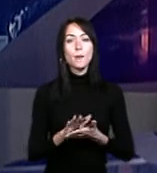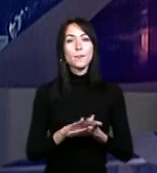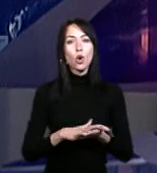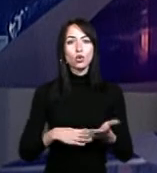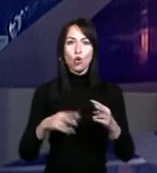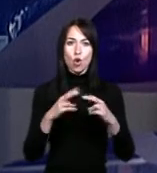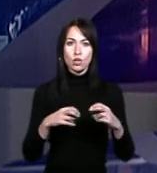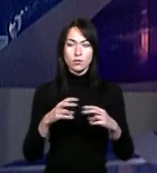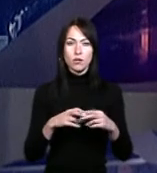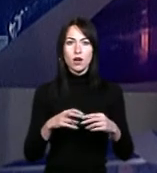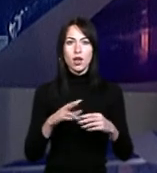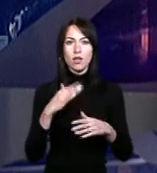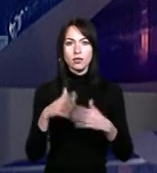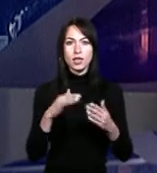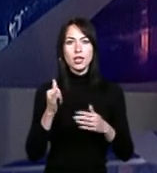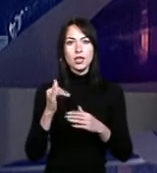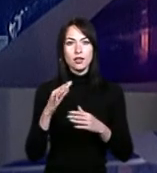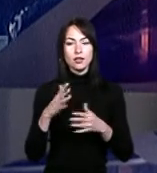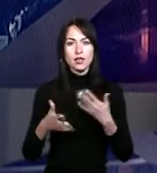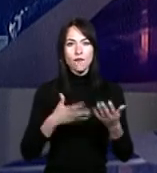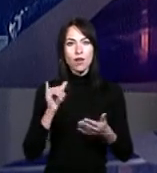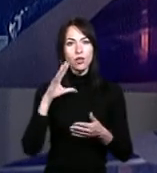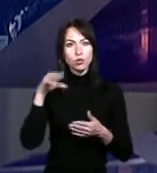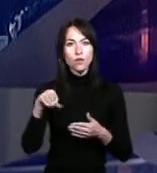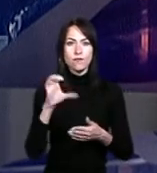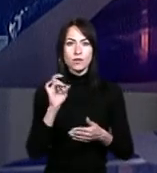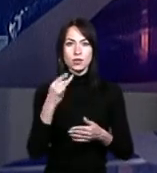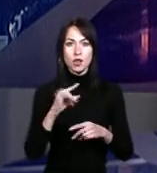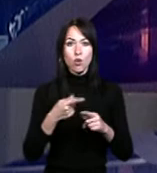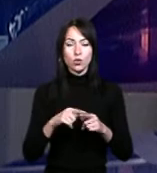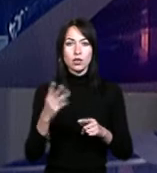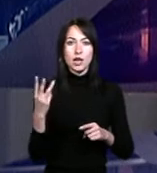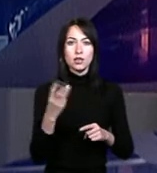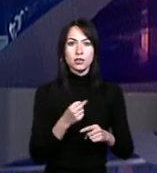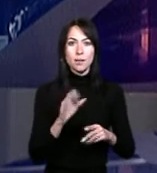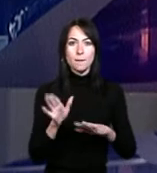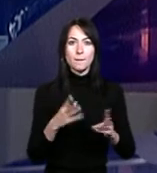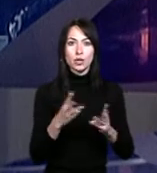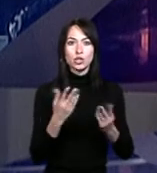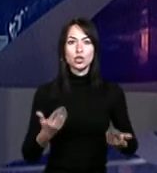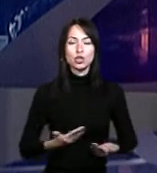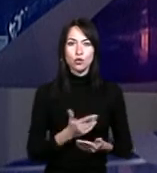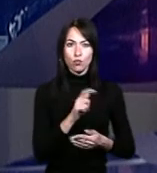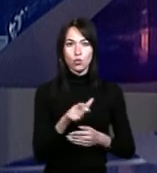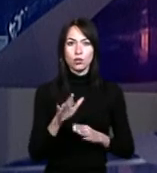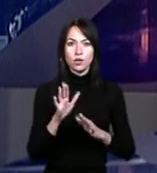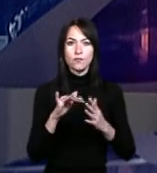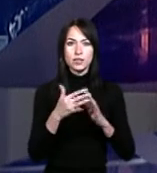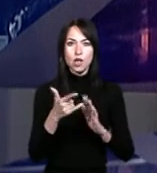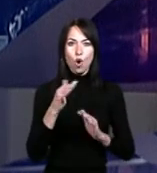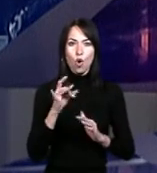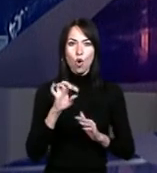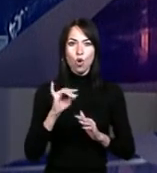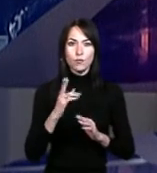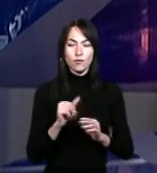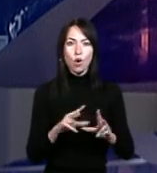Продовжують розбирати завали і ночують у сараях. Так, на третій тиждень після пожежі живуть погорільці із села Горобіївка. Обіцяних урядовцями